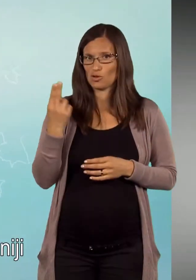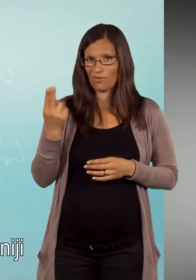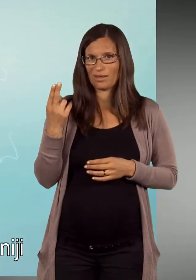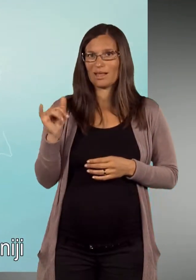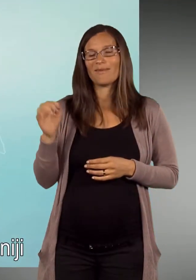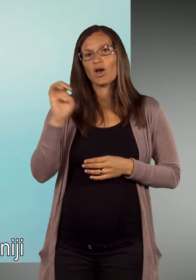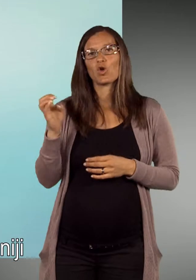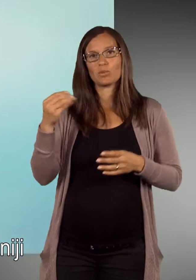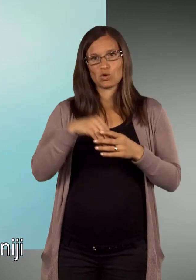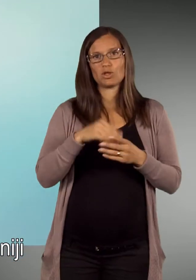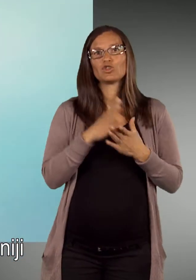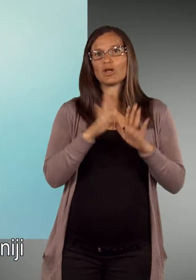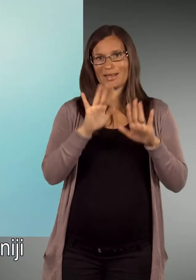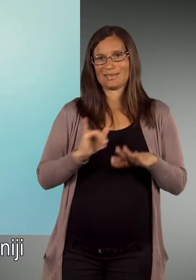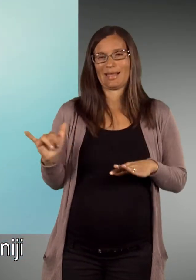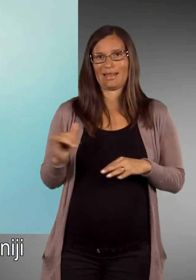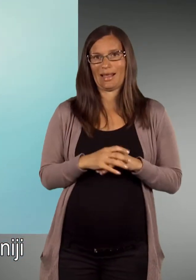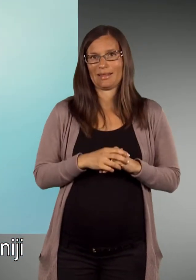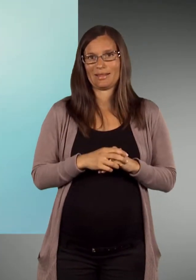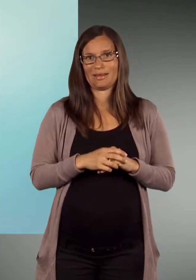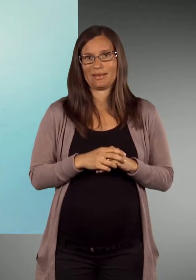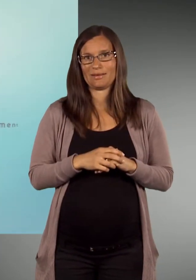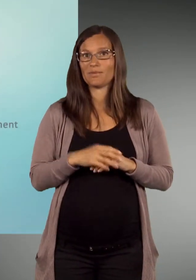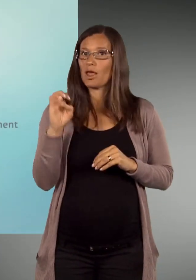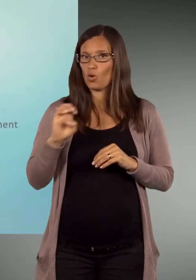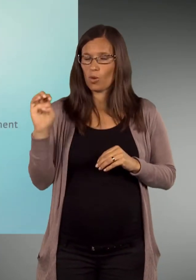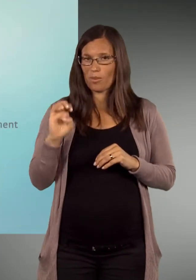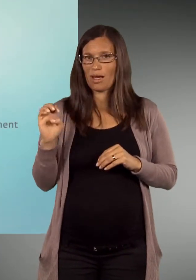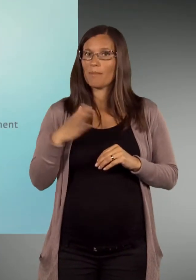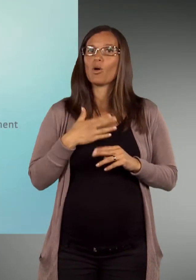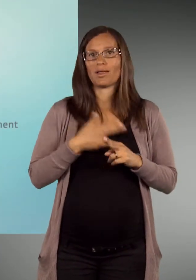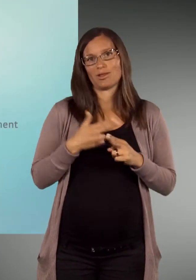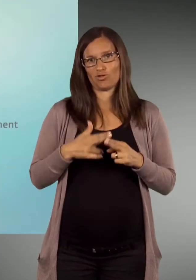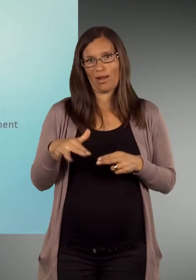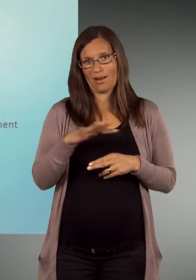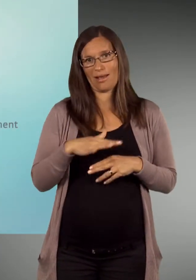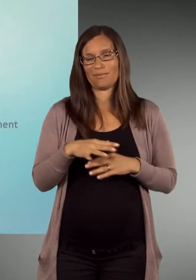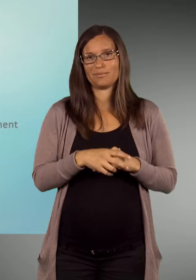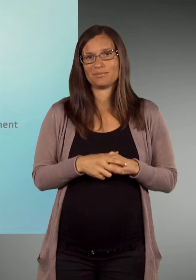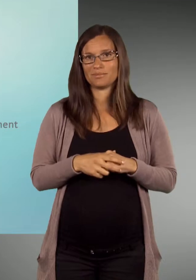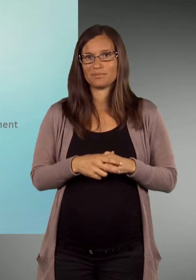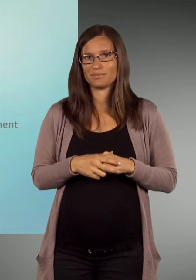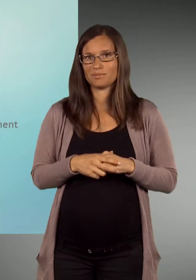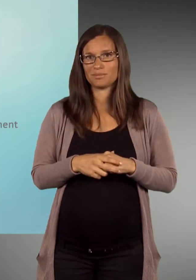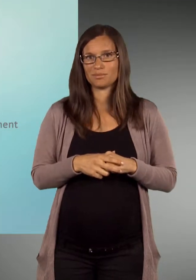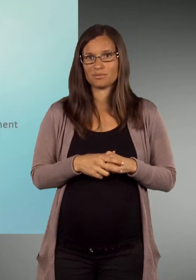Slovenija je v Evropski uniji že 10 let. Evropa, moja dežela.